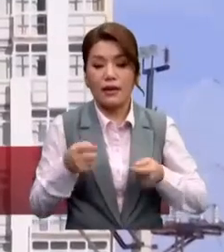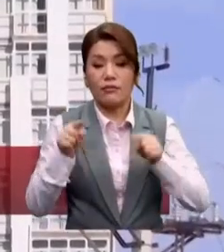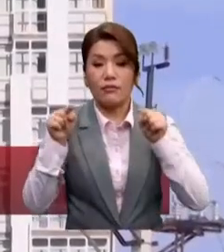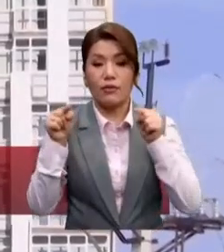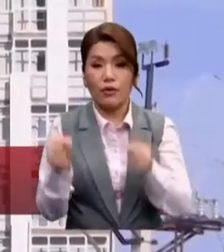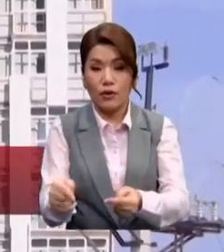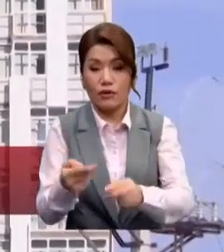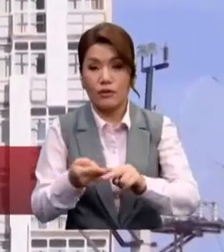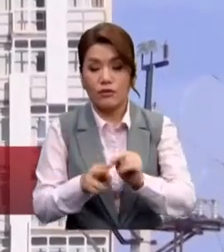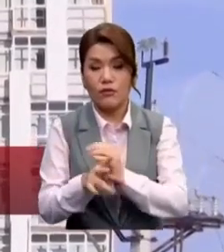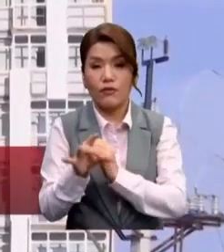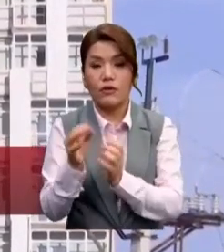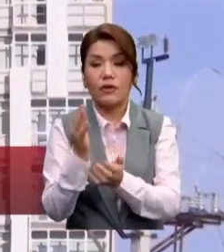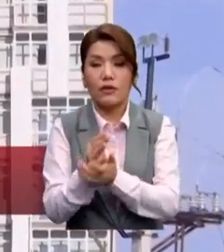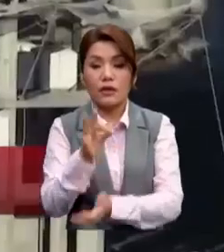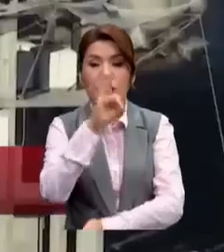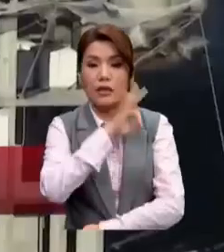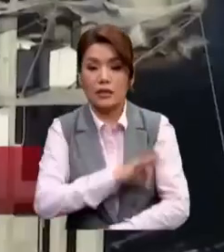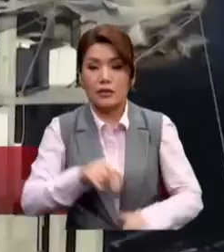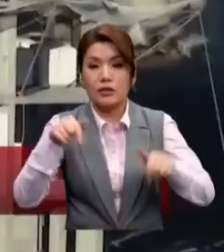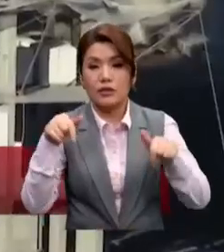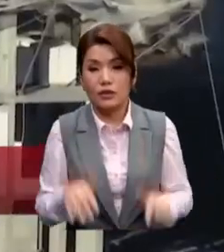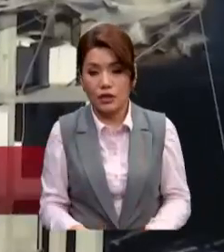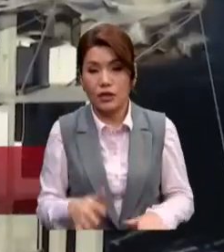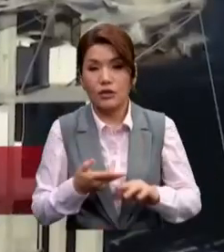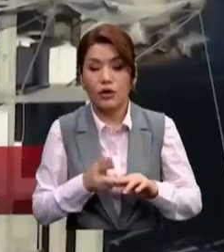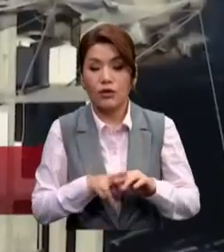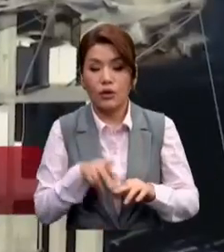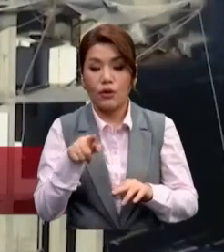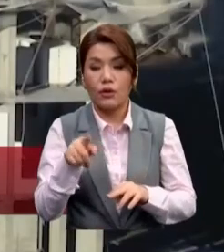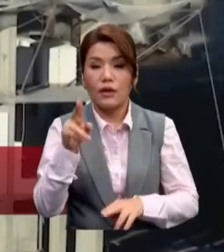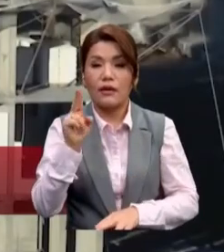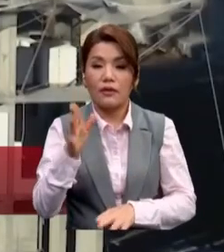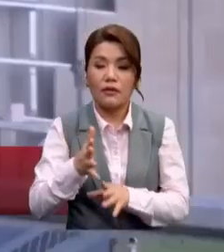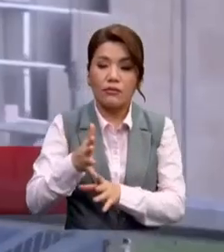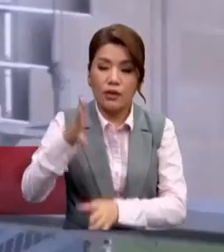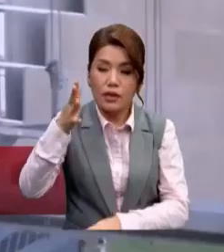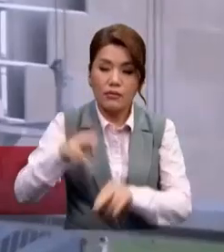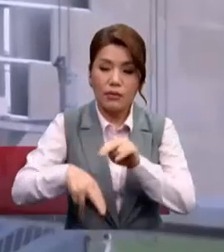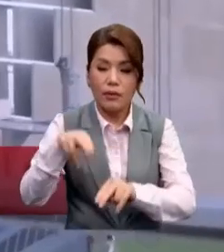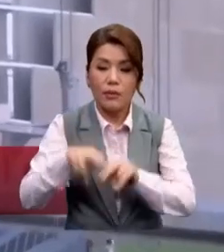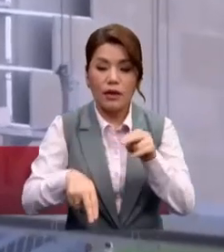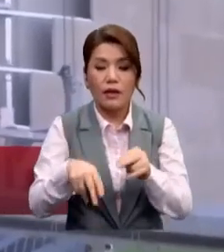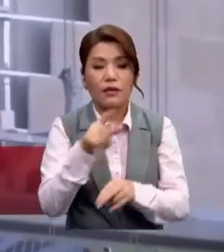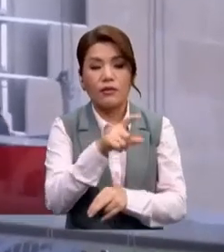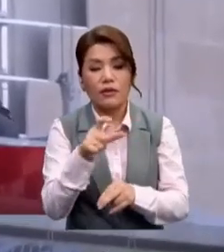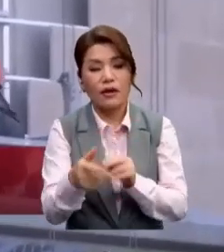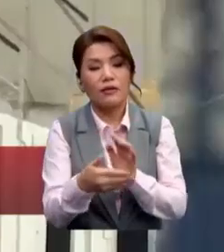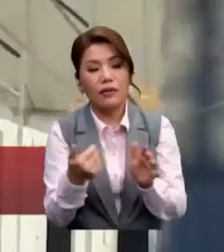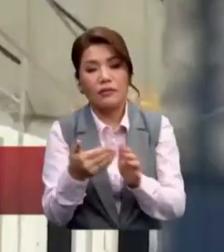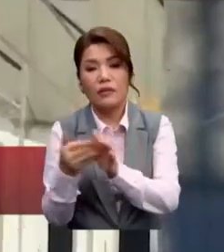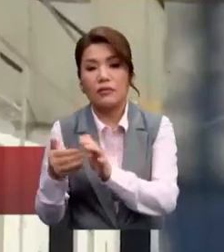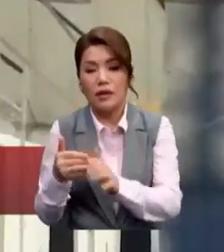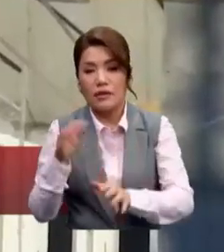түріндегі бұлтартпау шарасын қолдануға шешім шығарған. Олар 10 көп пәтерлі тұрғын үйдің құрылысына мердігерлерді заңсыз тартқаны